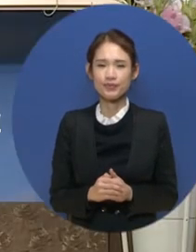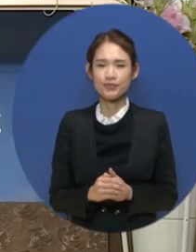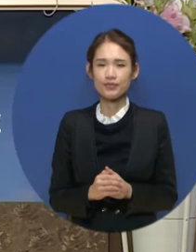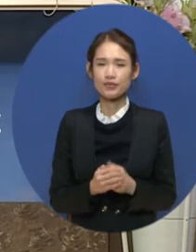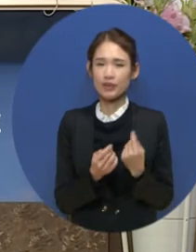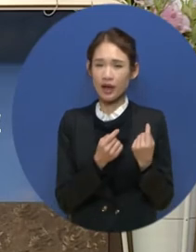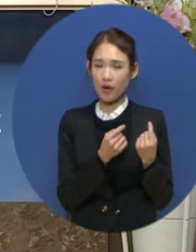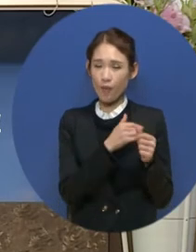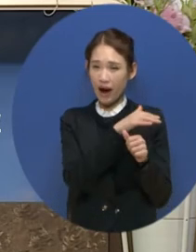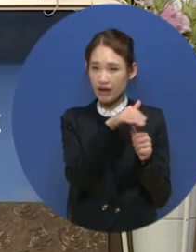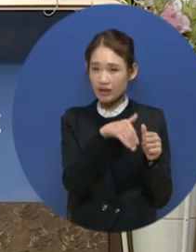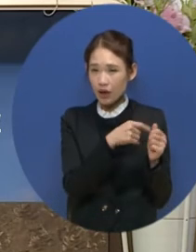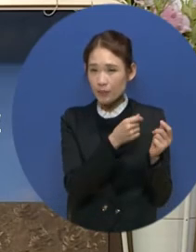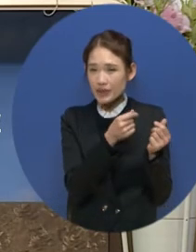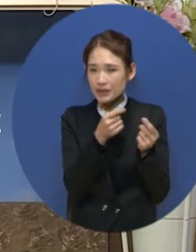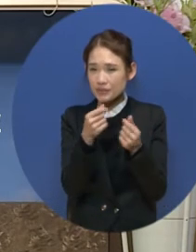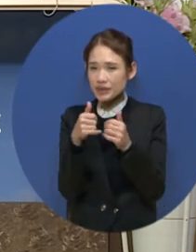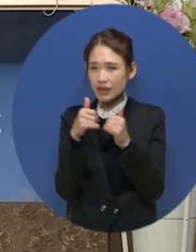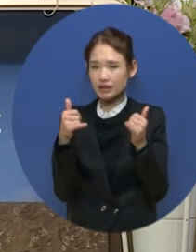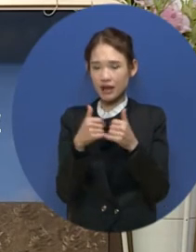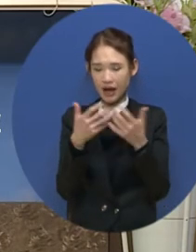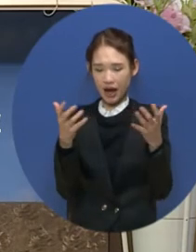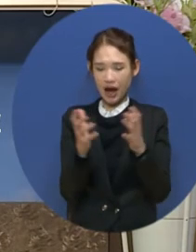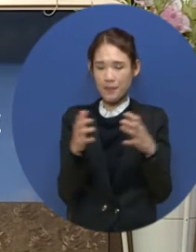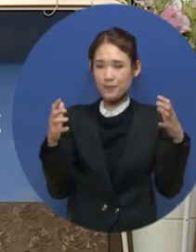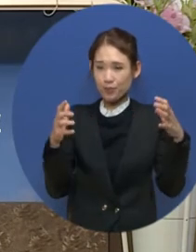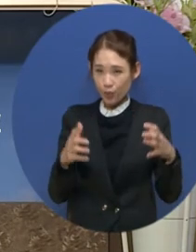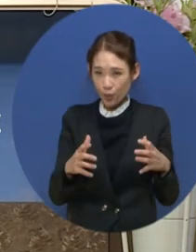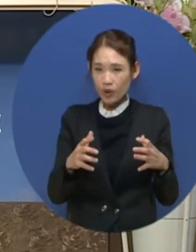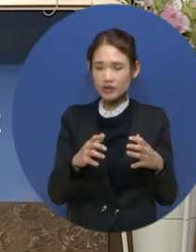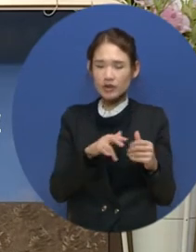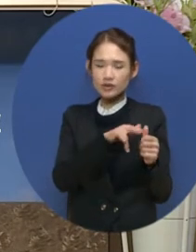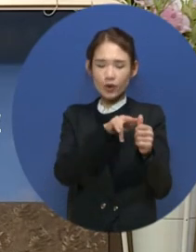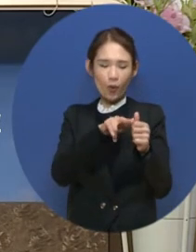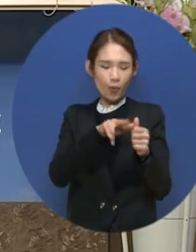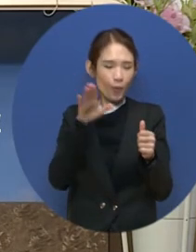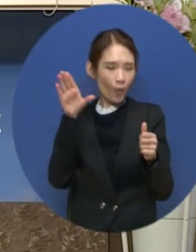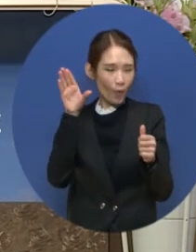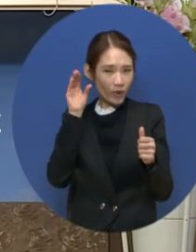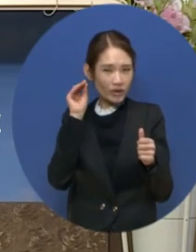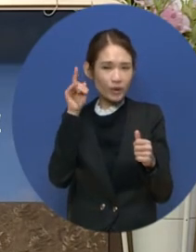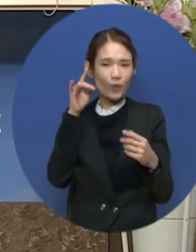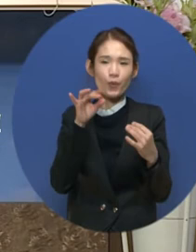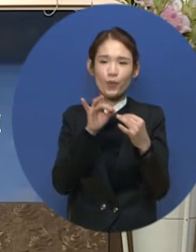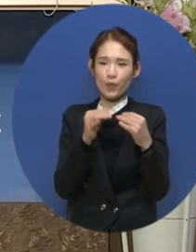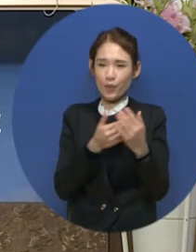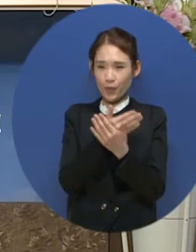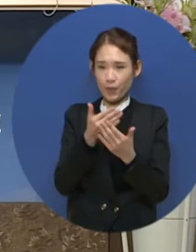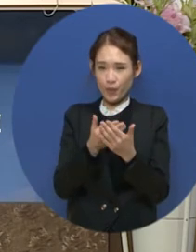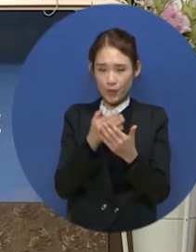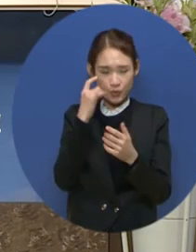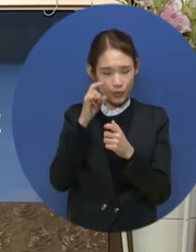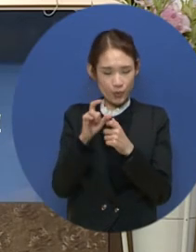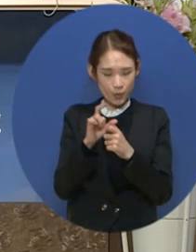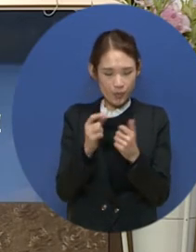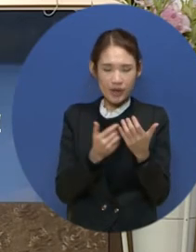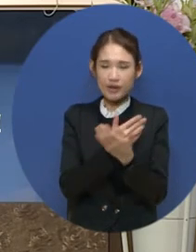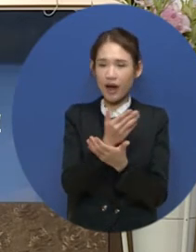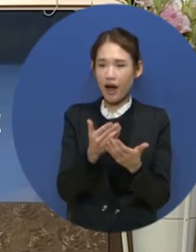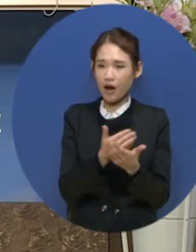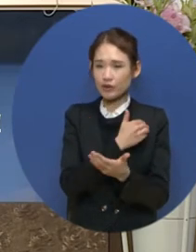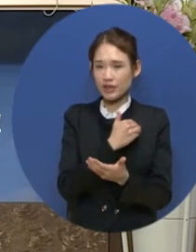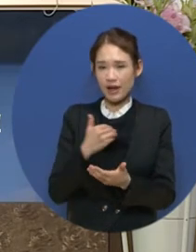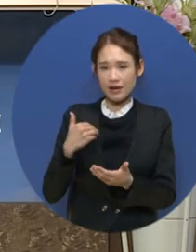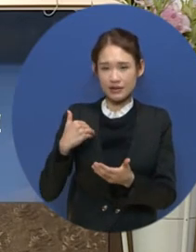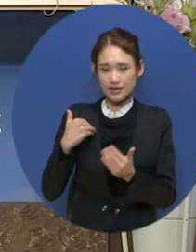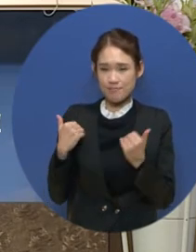비슷한 환경에 있는 사람들끼리 같이 모임을 하면서 또 정보도 공유할 수 있고 또 다양한 고민도 나누고 하면서도 자신감도 키우고 그럴